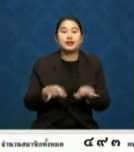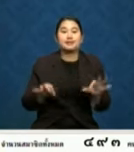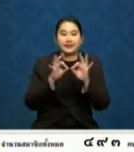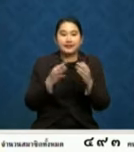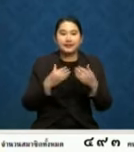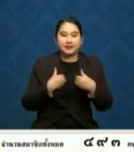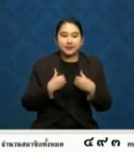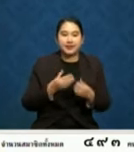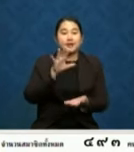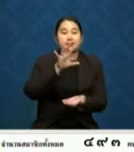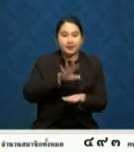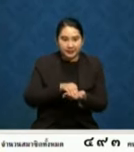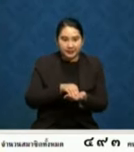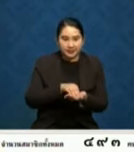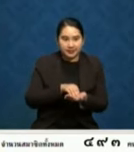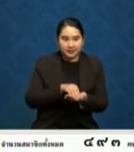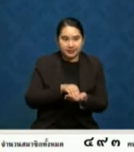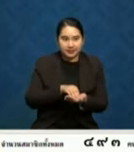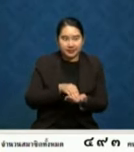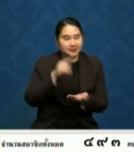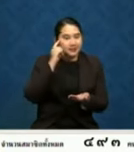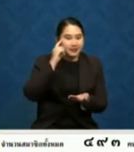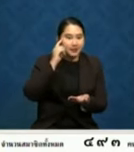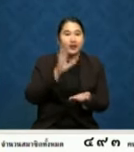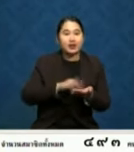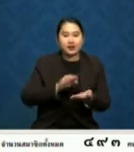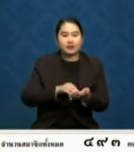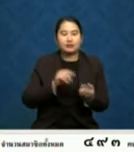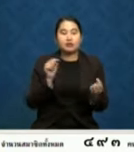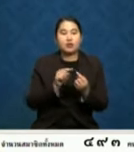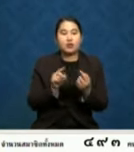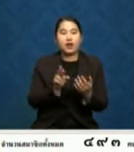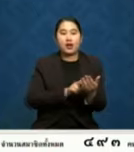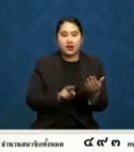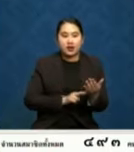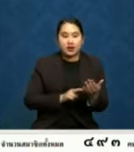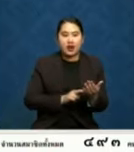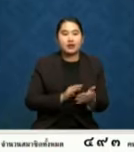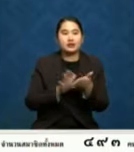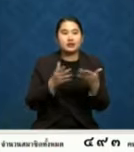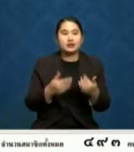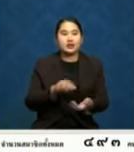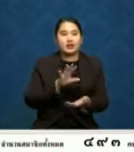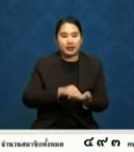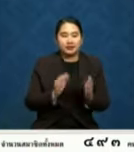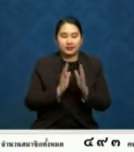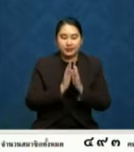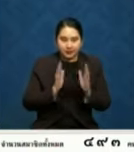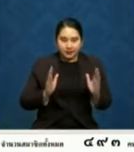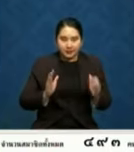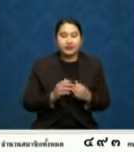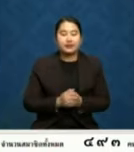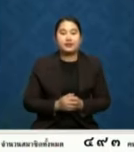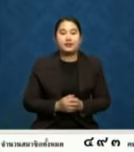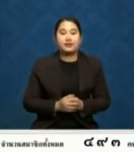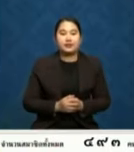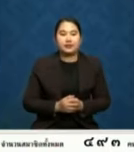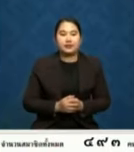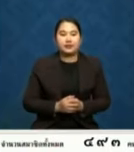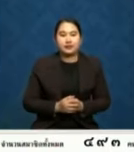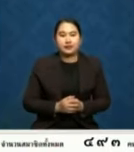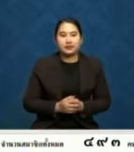ก็จะบรรจุนะครับข้อคิดเห็นของท่านลงไปในร่างข้อคิดเห็นแล้วก็ออกมาในข้อคิดเห็นเรียบร้อยขอบคุณครับท่านประธาน